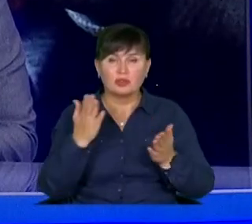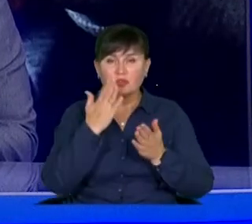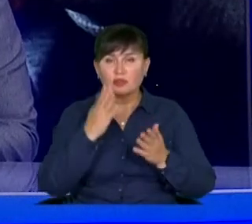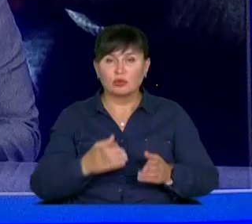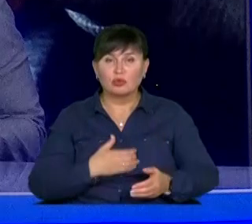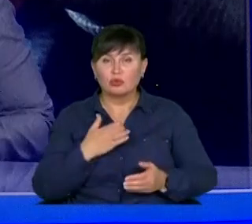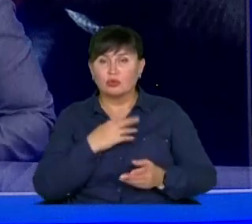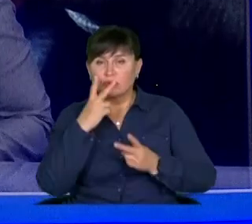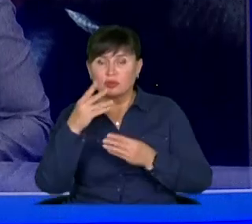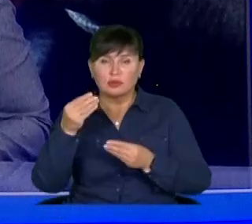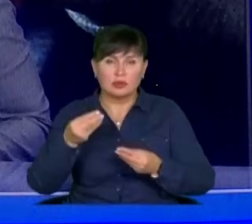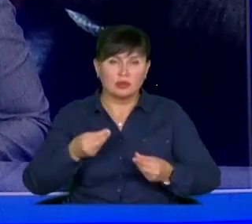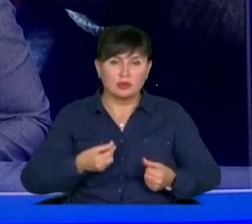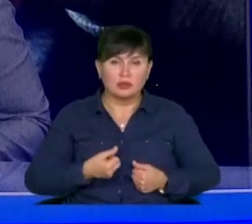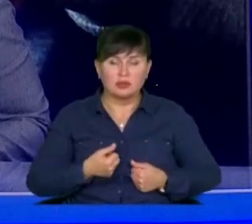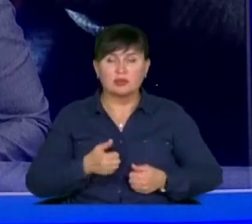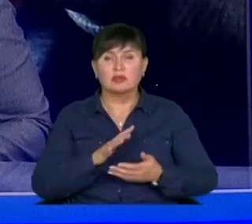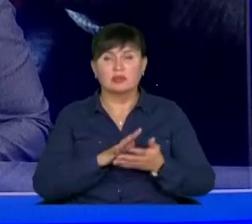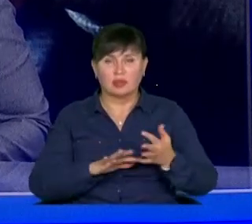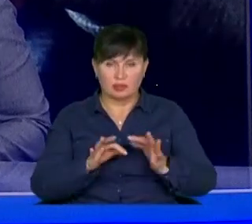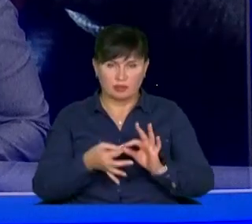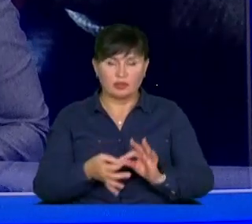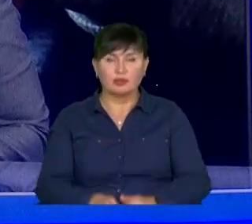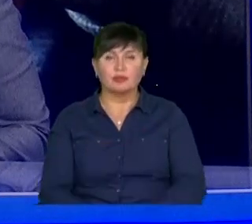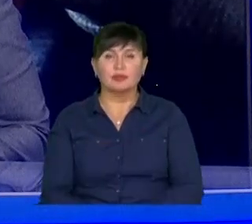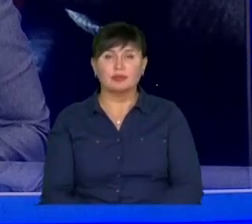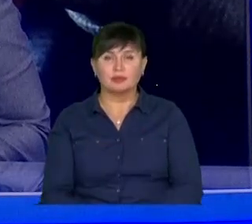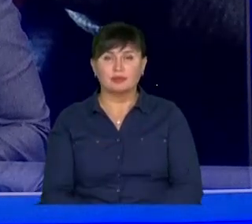ужасов. Нургуль Алина наблюдала за громким процессом.